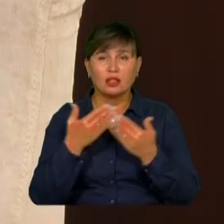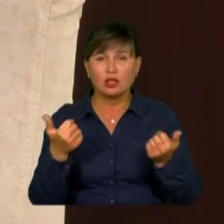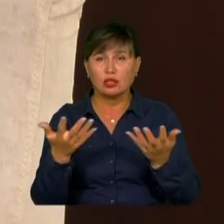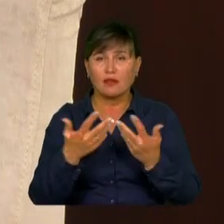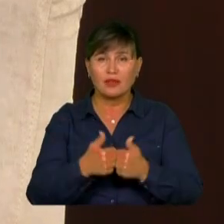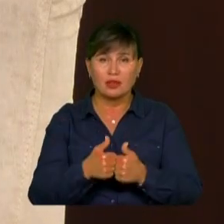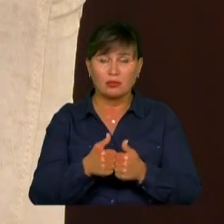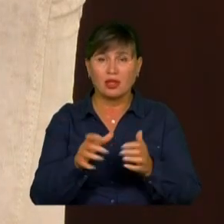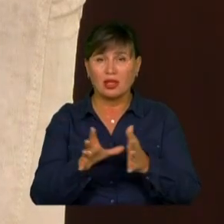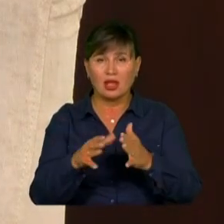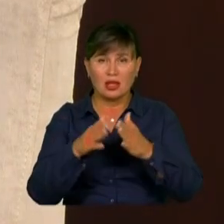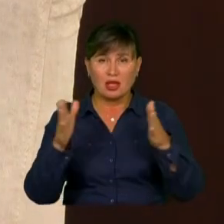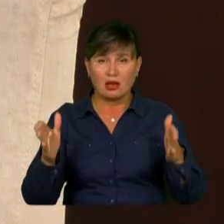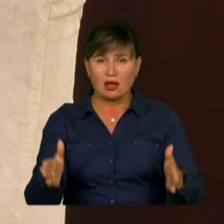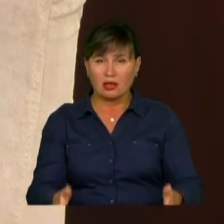автоматических генераторов